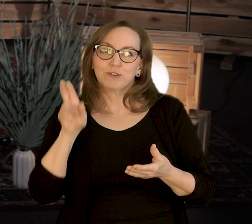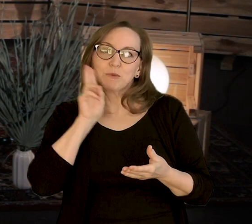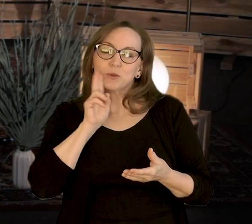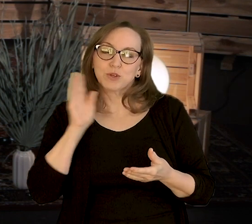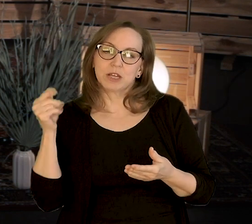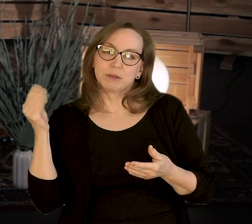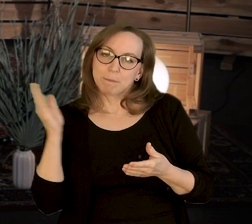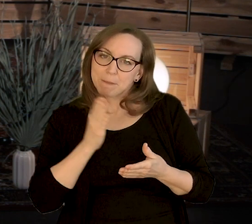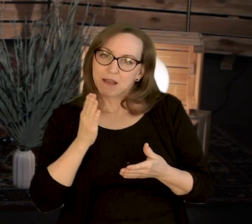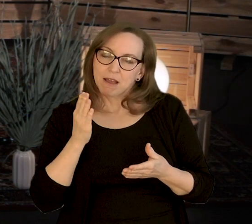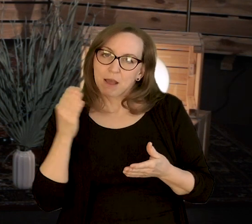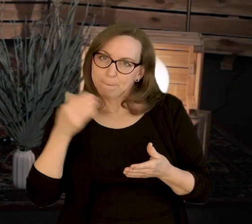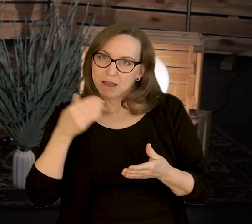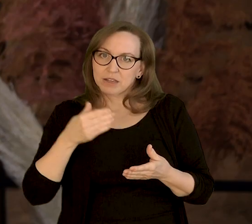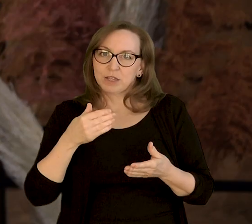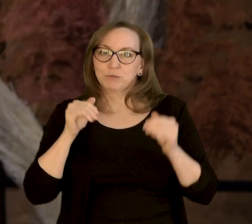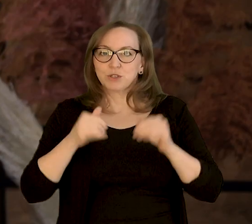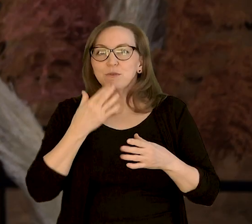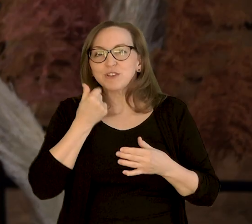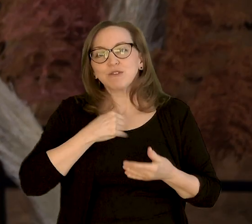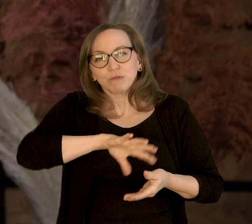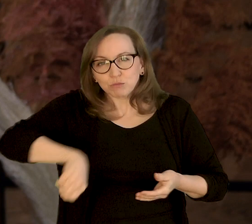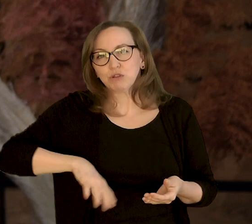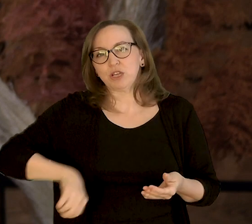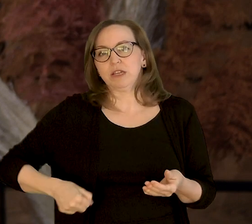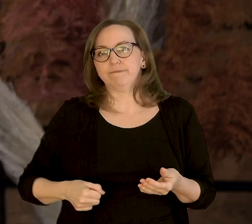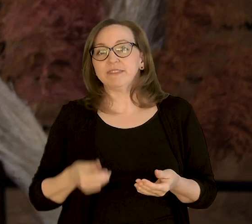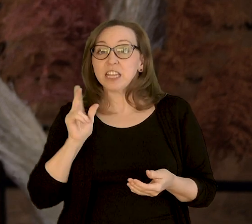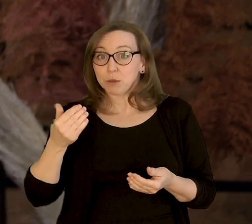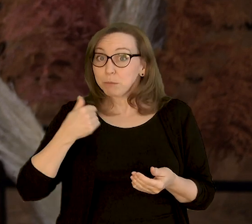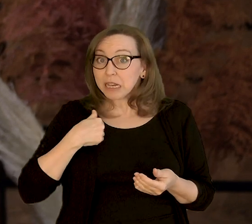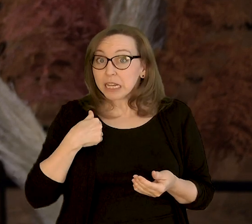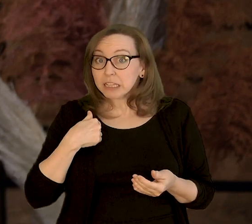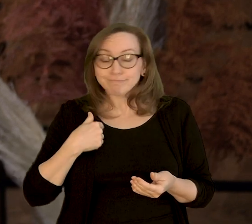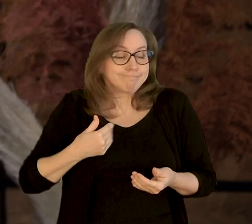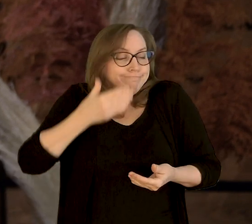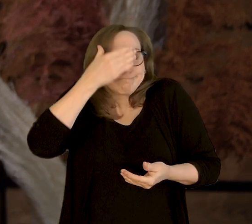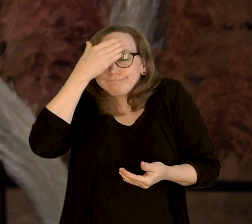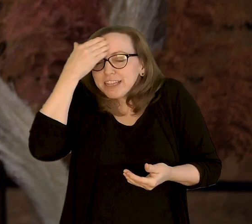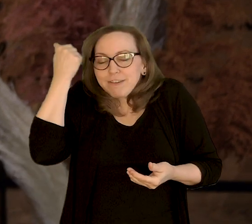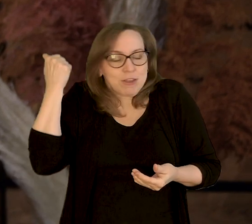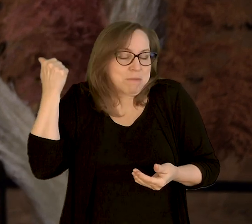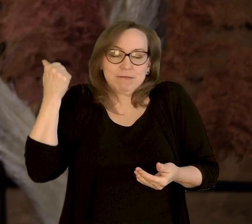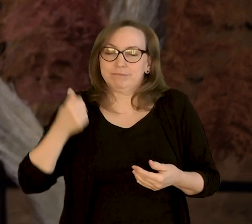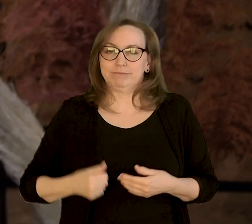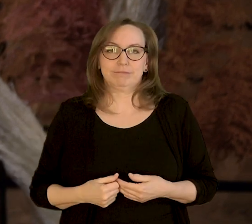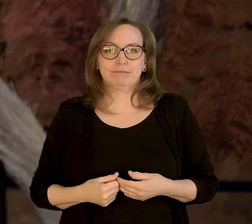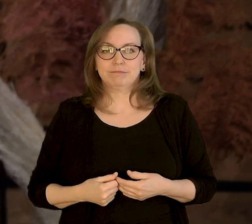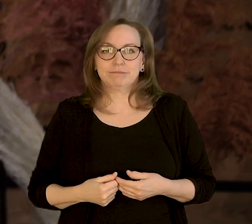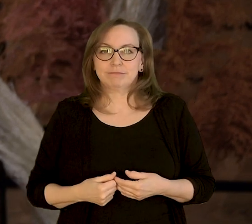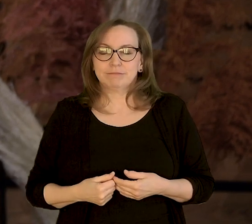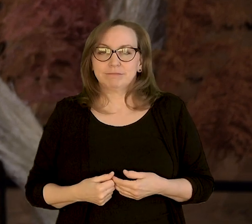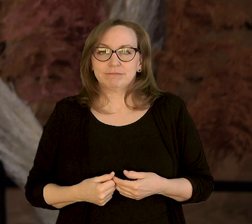moglibyśmy ich nazwać rabusiami. Kim byli? Dokładnie nie wiemy. Wiemy,